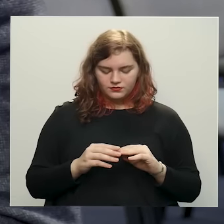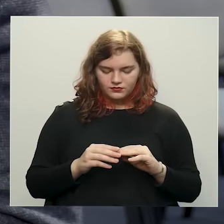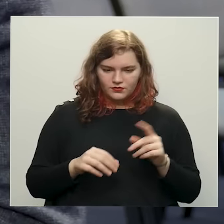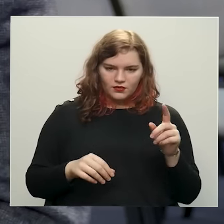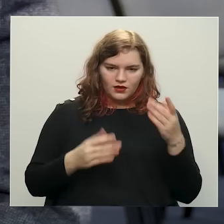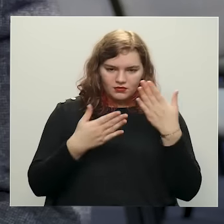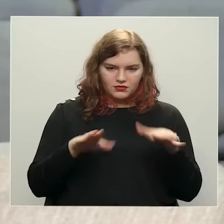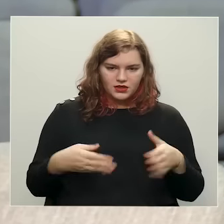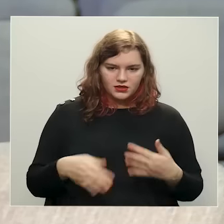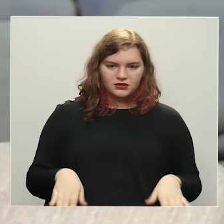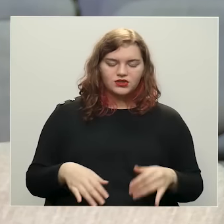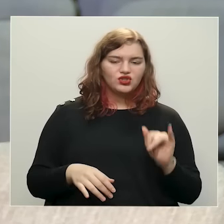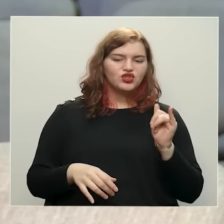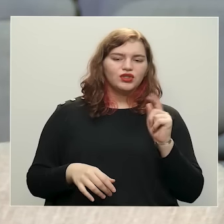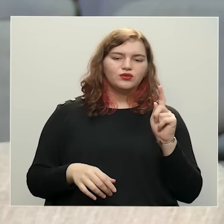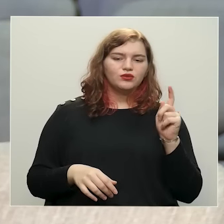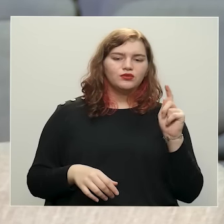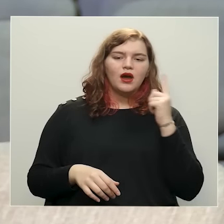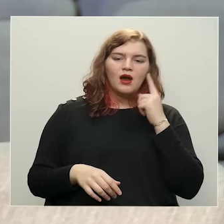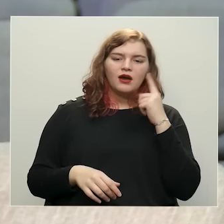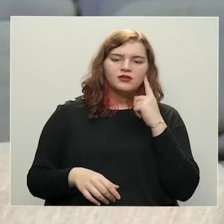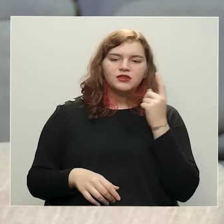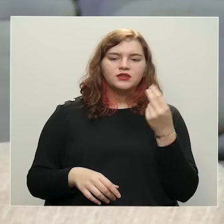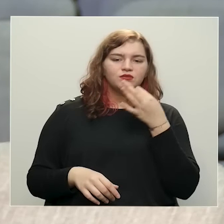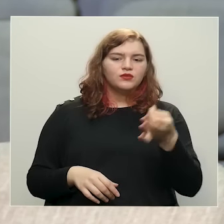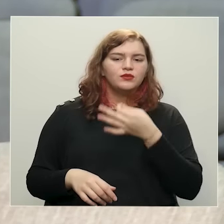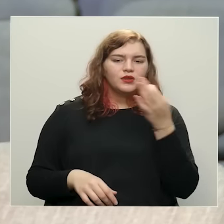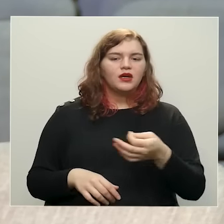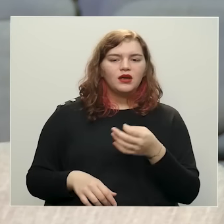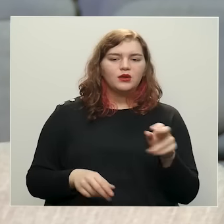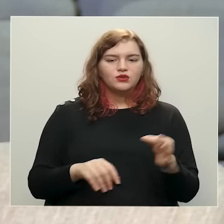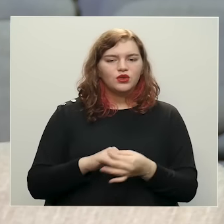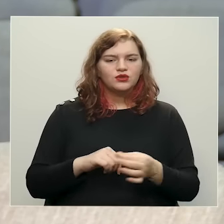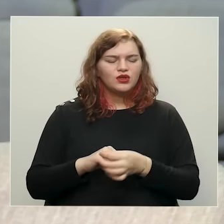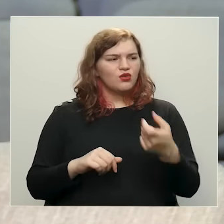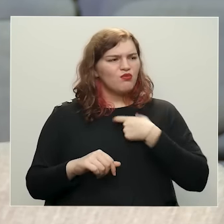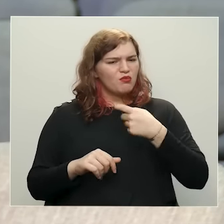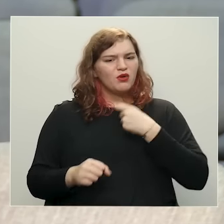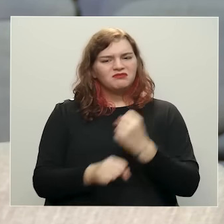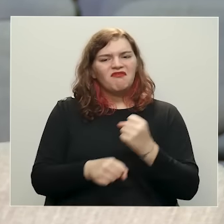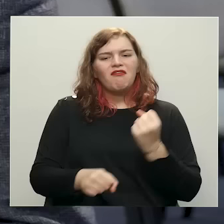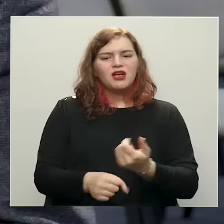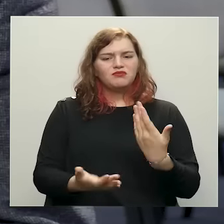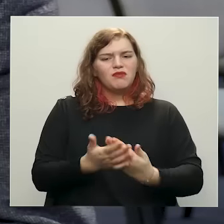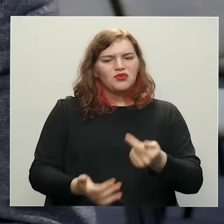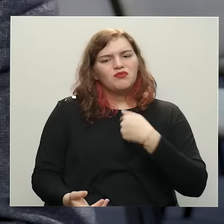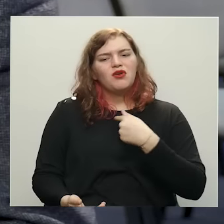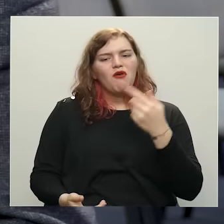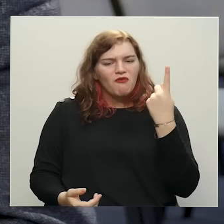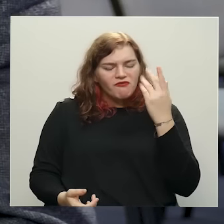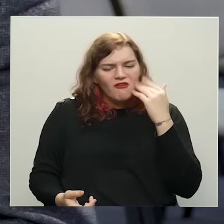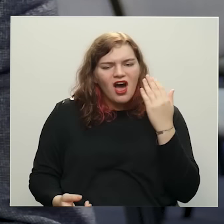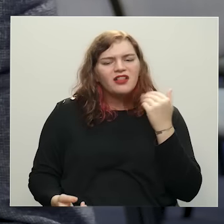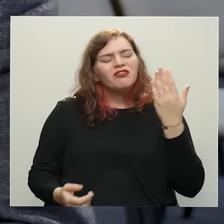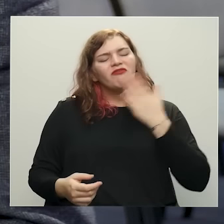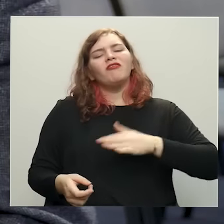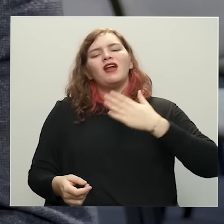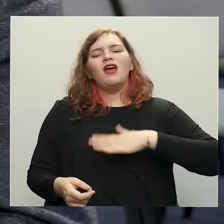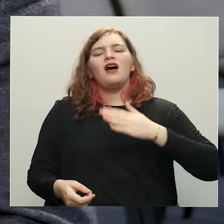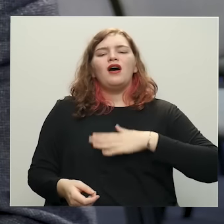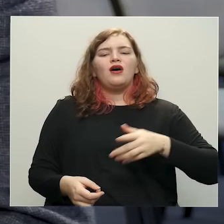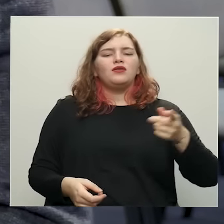la Brădățel... Pentru cei care n-au prins episodul anterior, îi spunea soției, nu ești în stare că nu ești în stare. Pe da, ce? Tu nu ești în stare să-mi faci o fată?